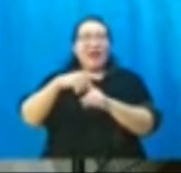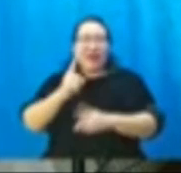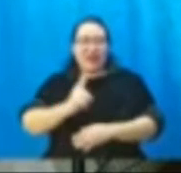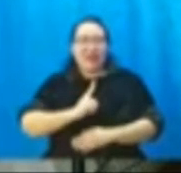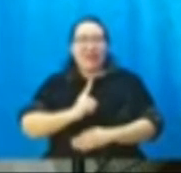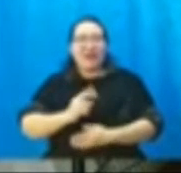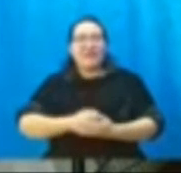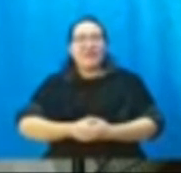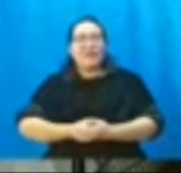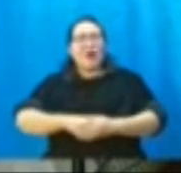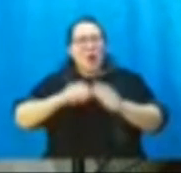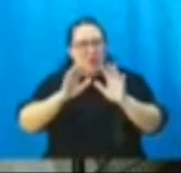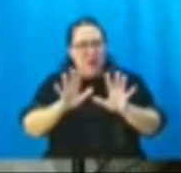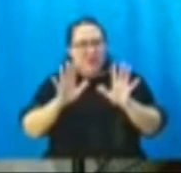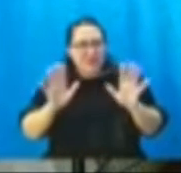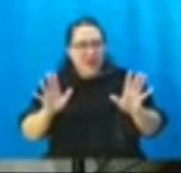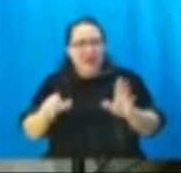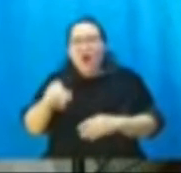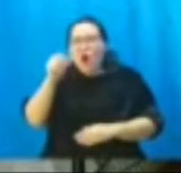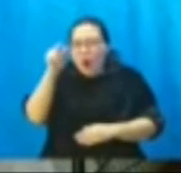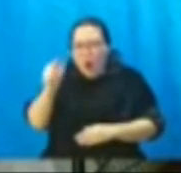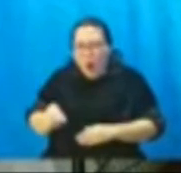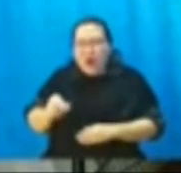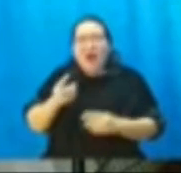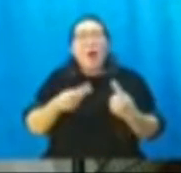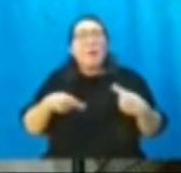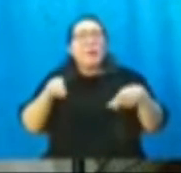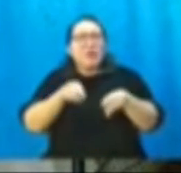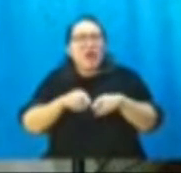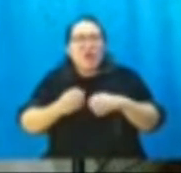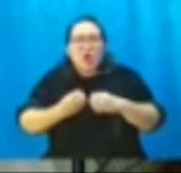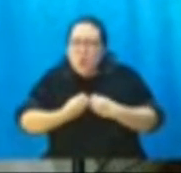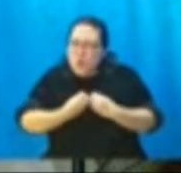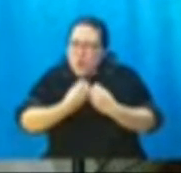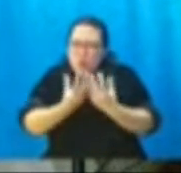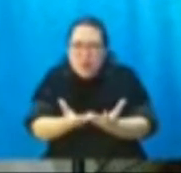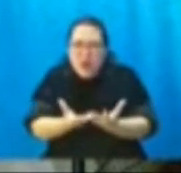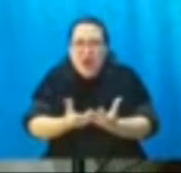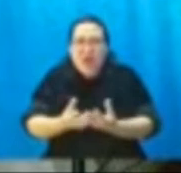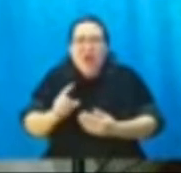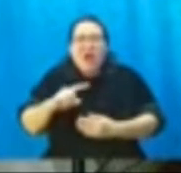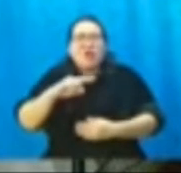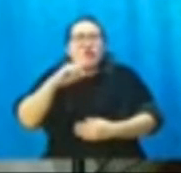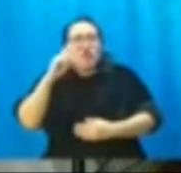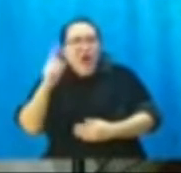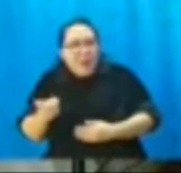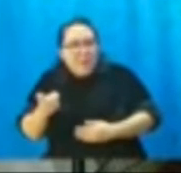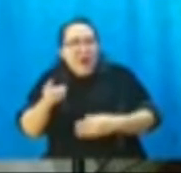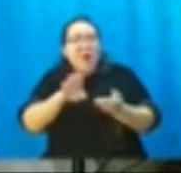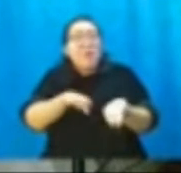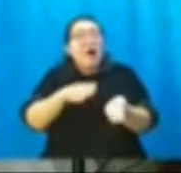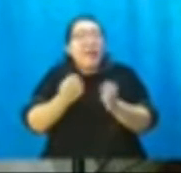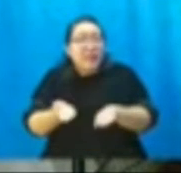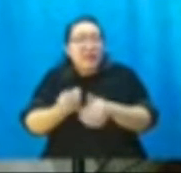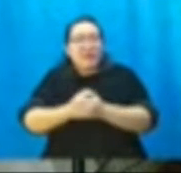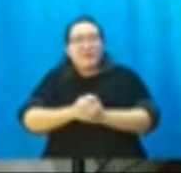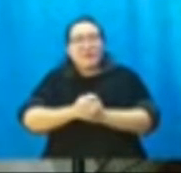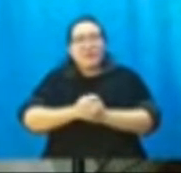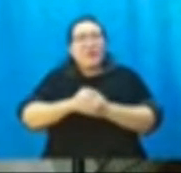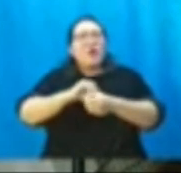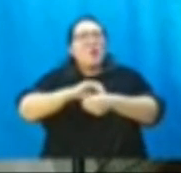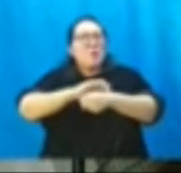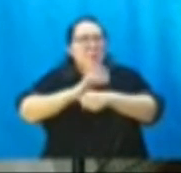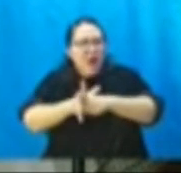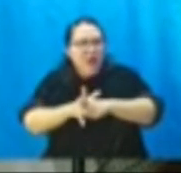Oh begitu banyak orang menjadi korban sampai ajal dan si covert ini sungguh tidak pilih-pilih